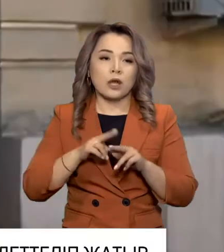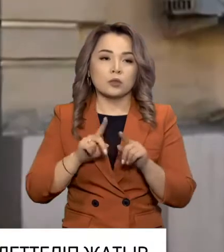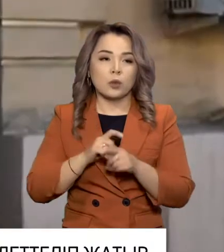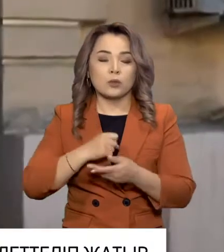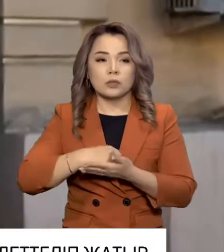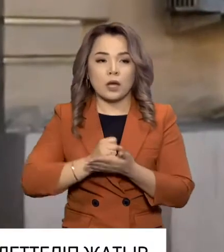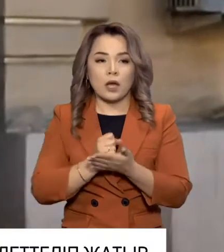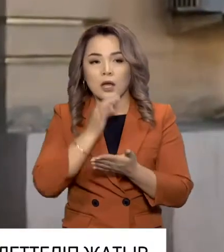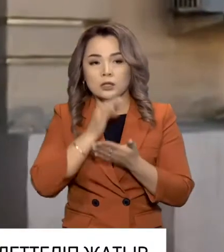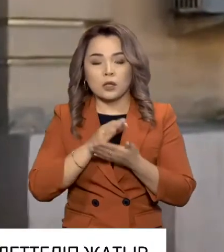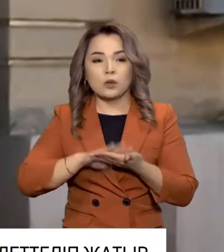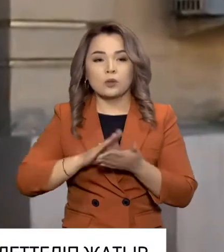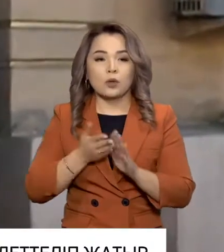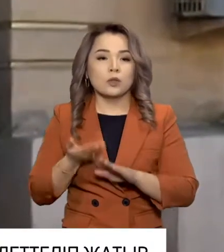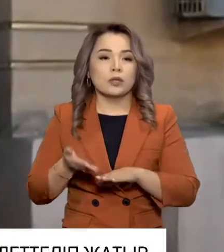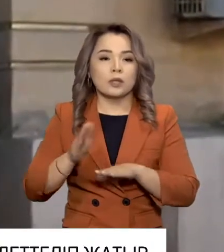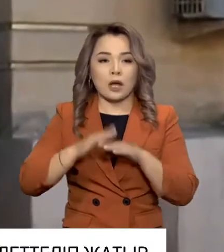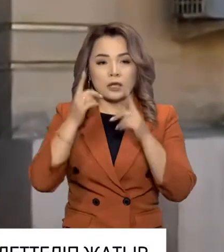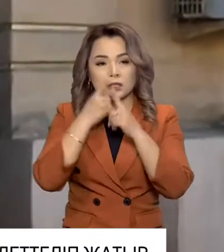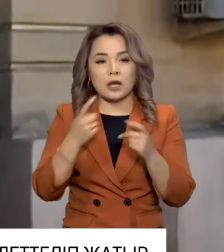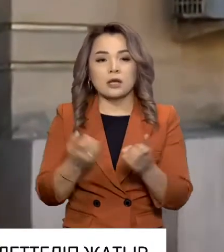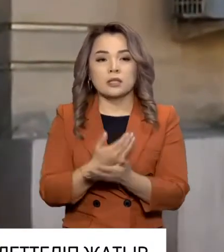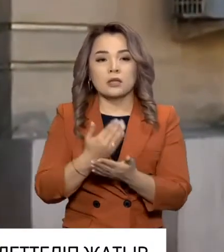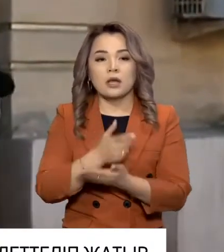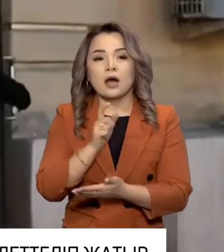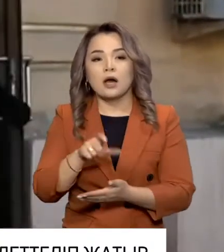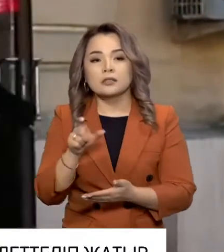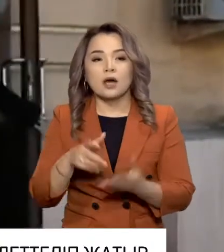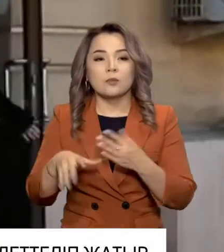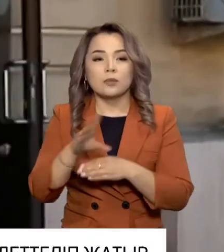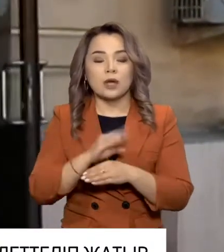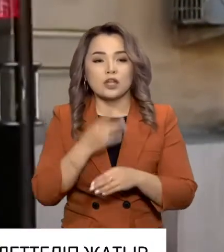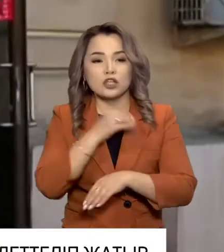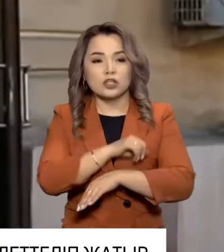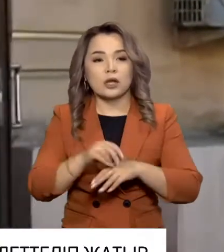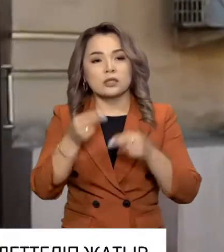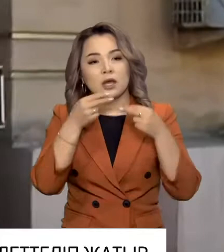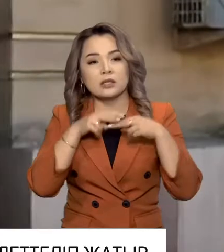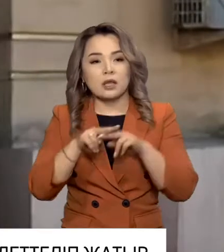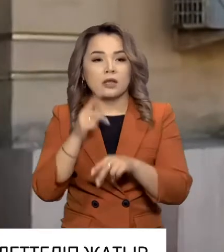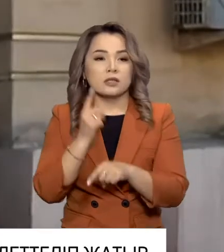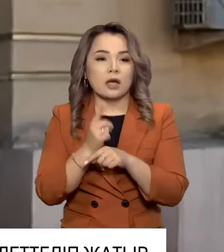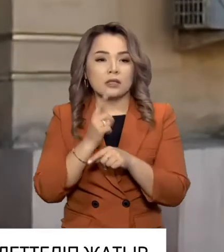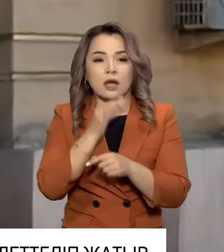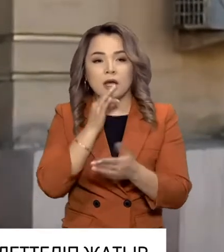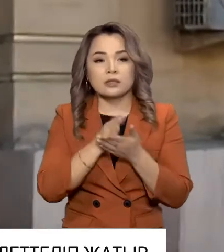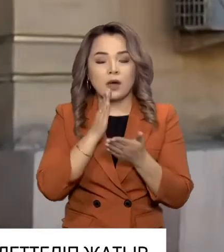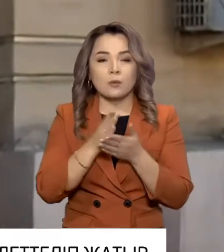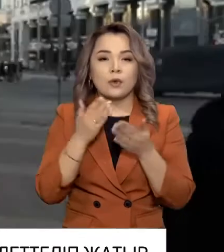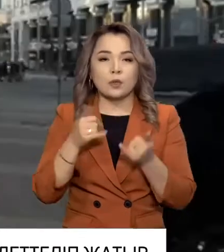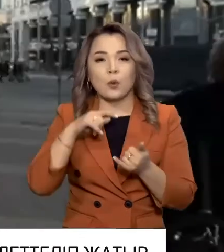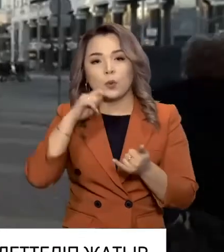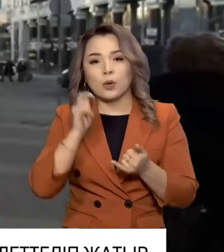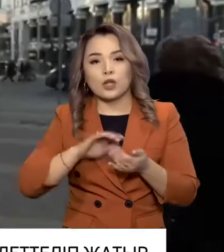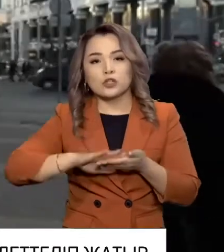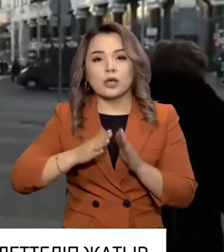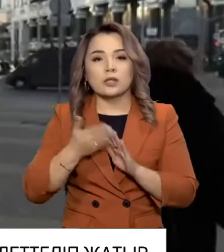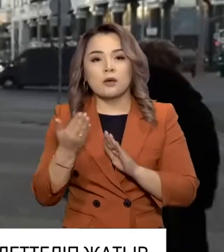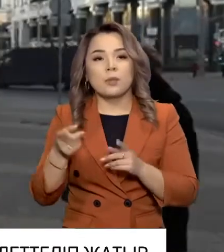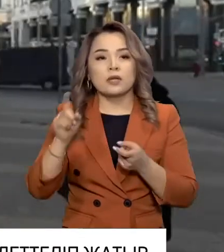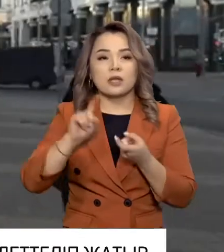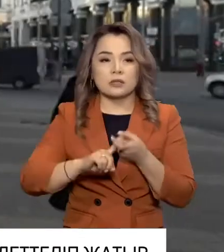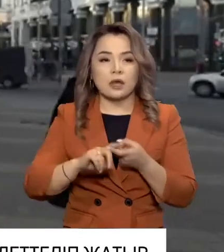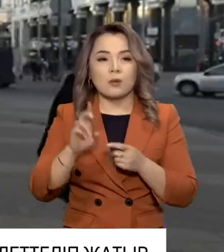бағытталған төтенше шаралар жариялады. Оған сәйкес азаматтардың шетелге ақша аударуына да тыйым салынбақ. Айта кетсек, Украинадағы жағдайға